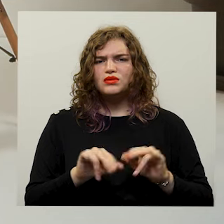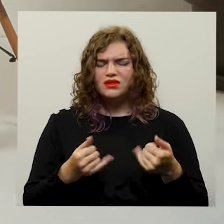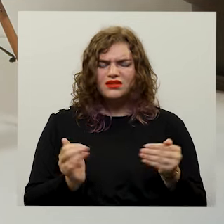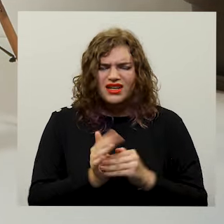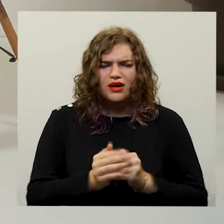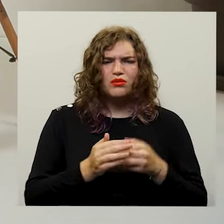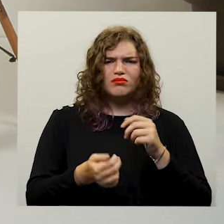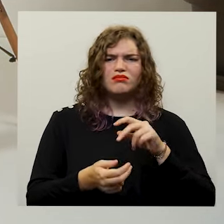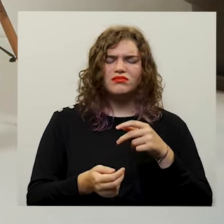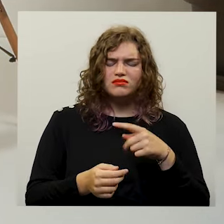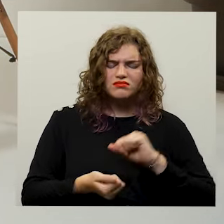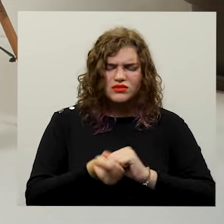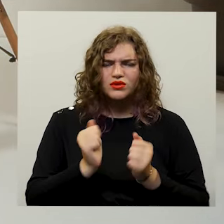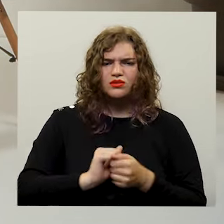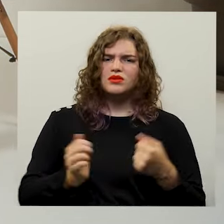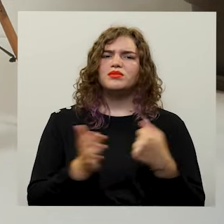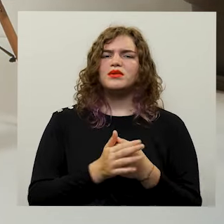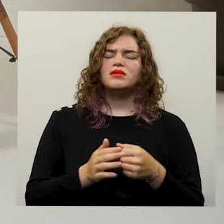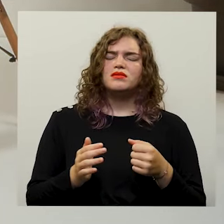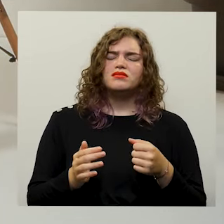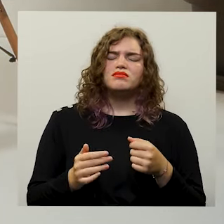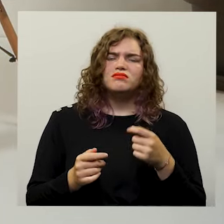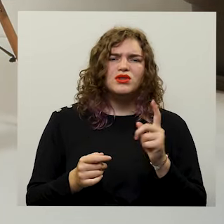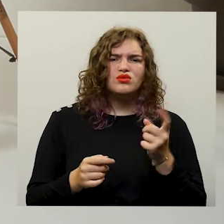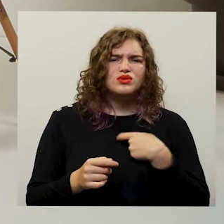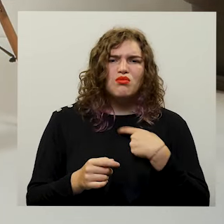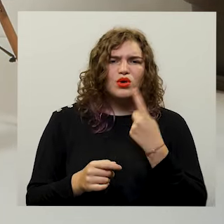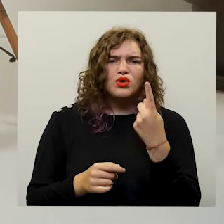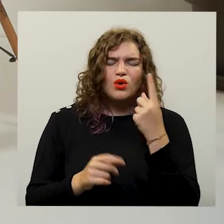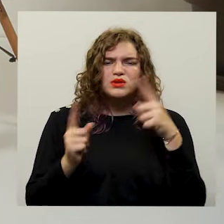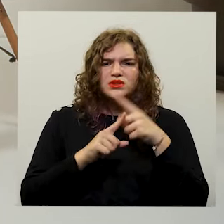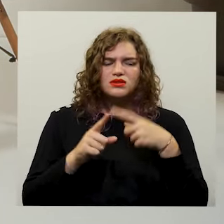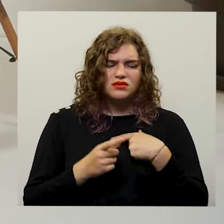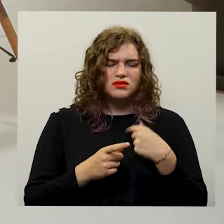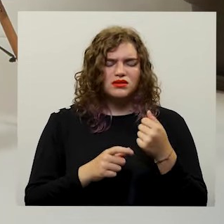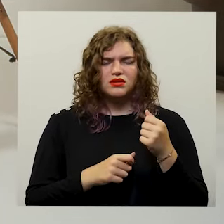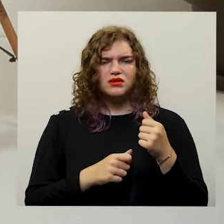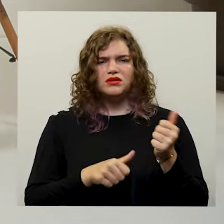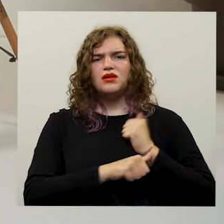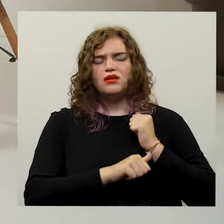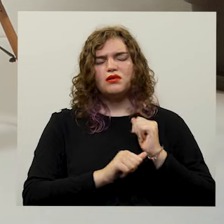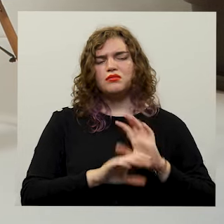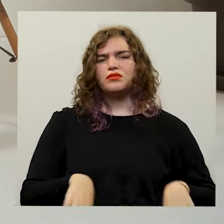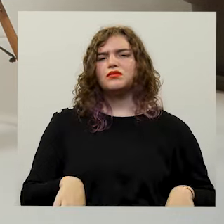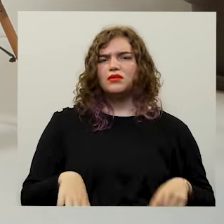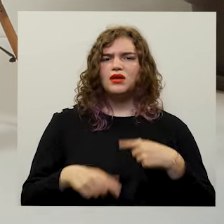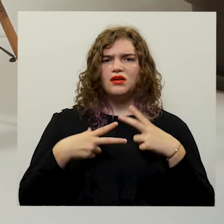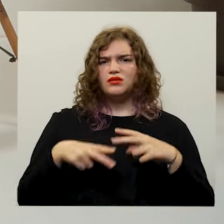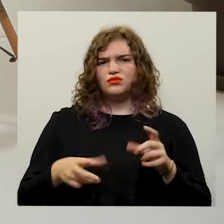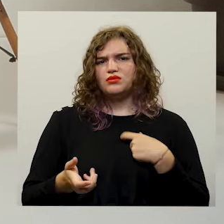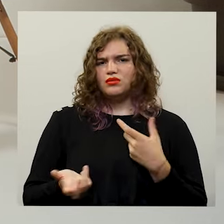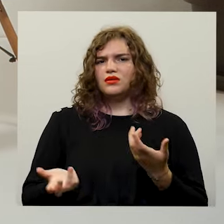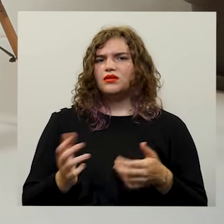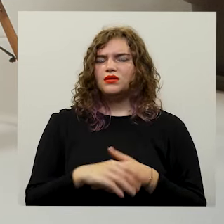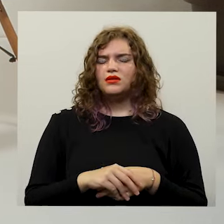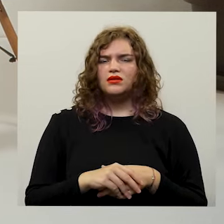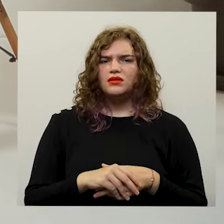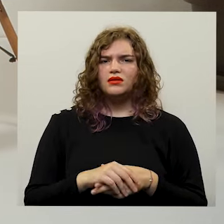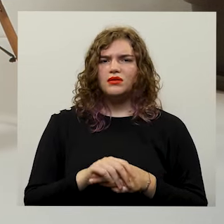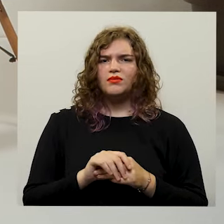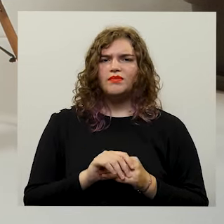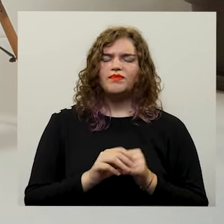Trebuie să lupt până la capăt. Nu există o zi să-mi las armele jos. Spune, Diana, te-am întrerupt.